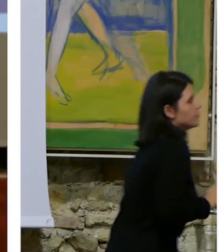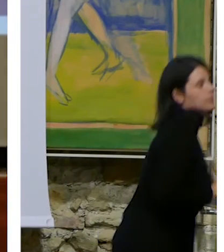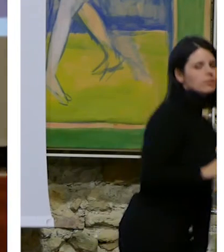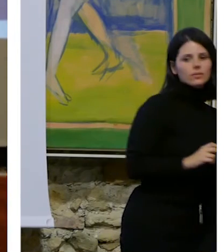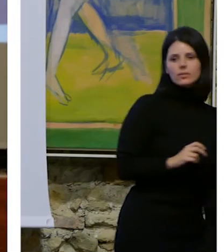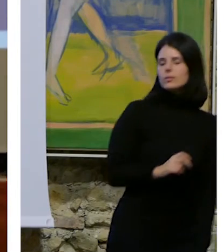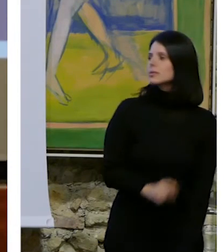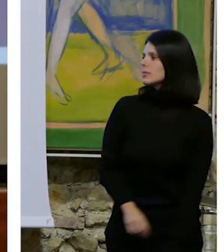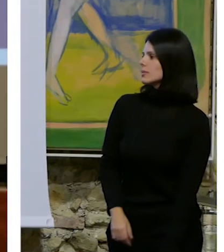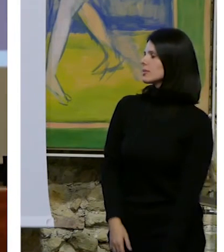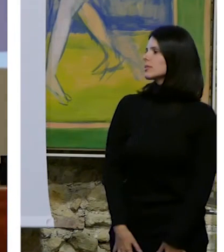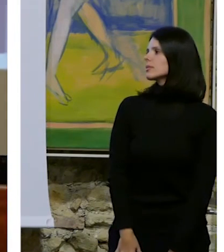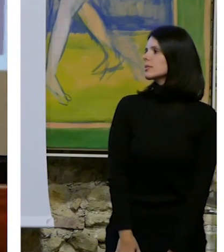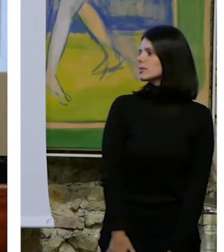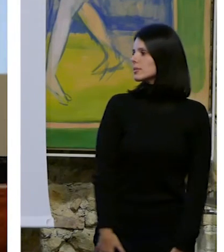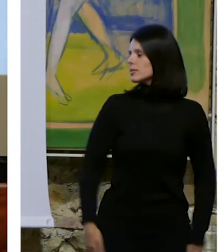Abbiamo finito in tempo, eh?